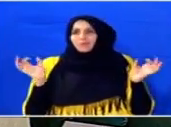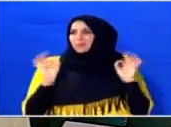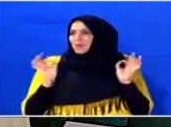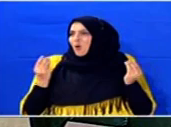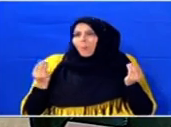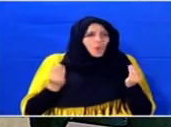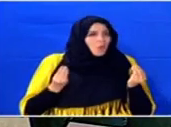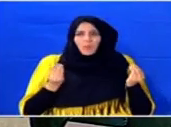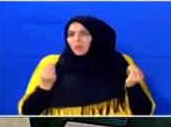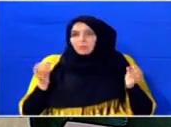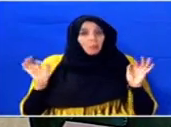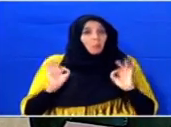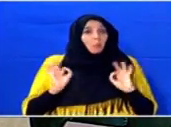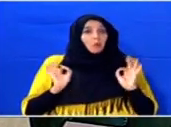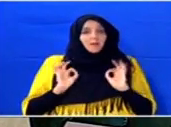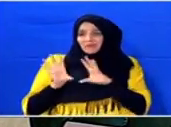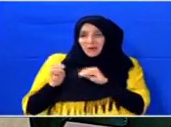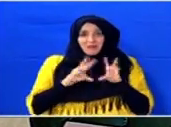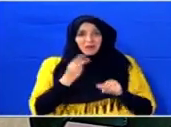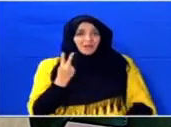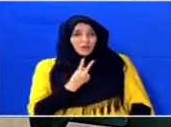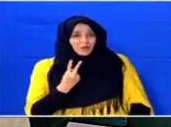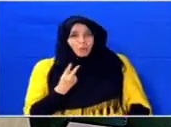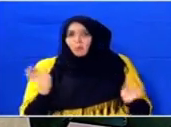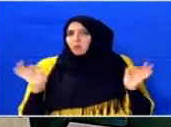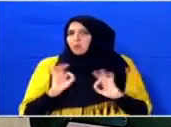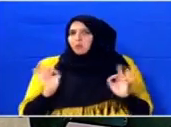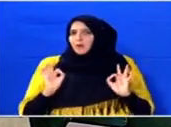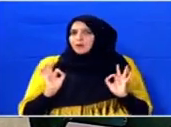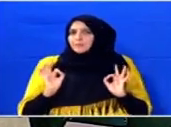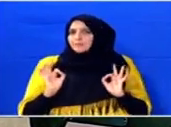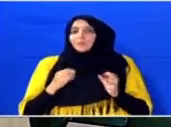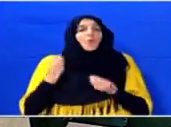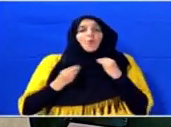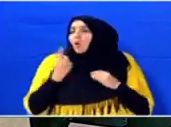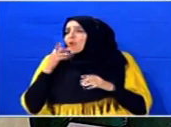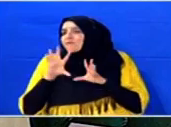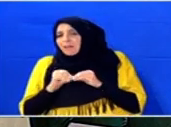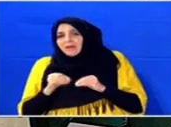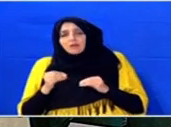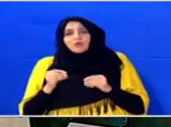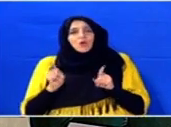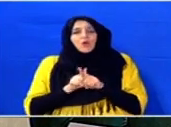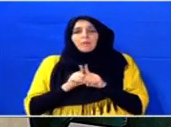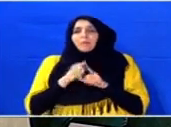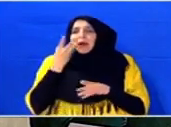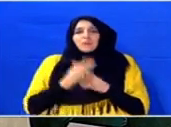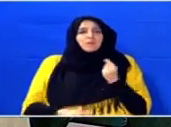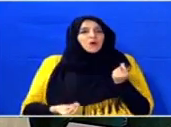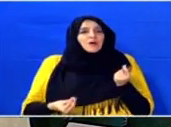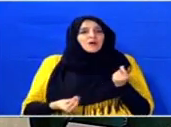تغيب العائله او تغيب احداهما يغيب